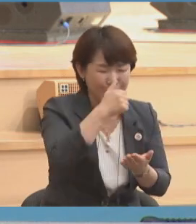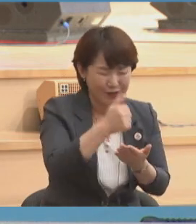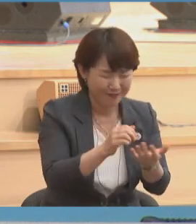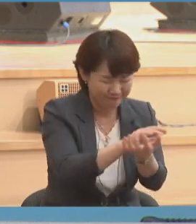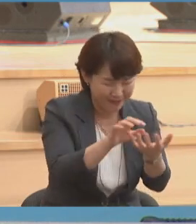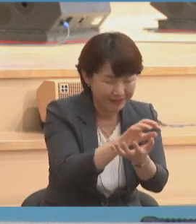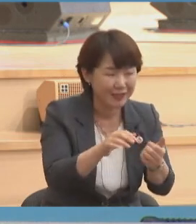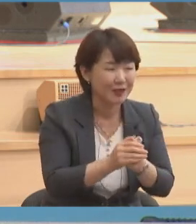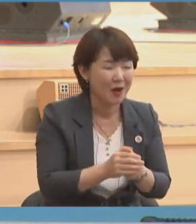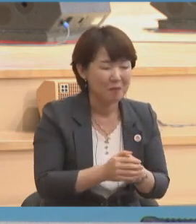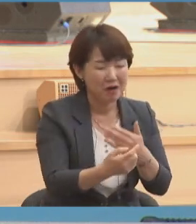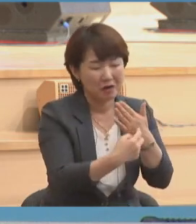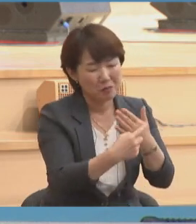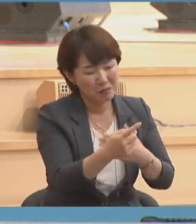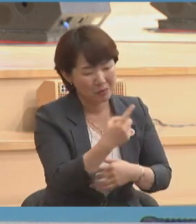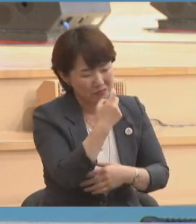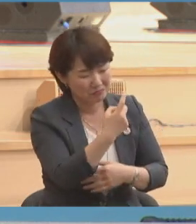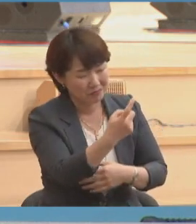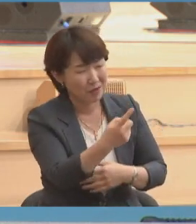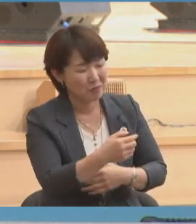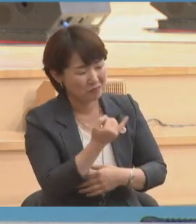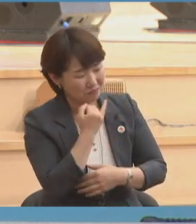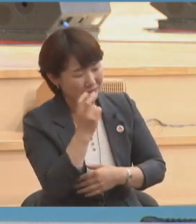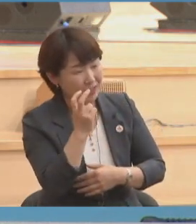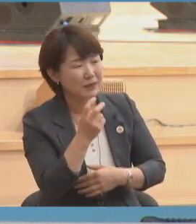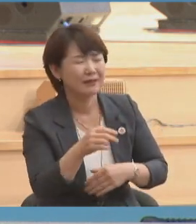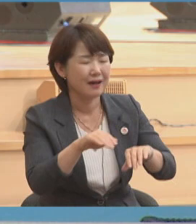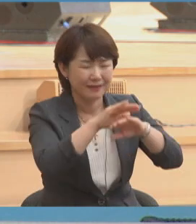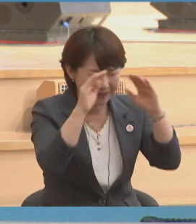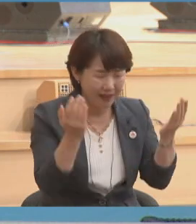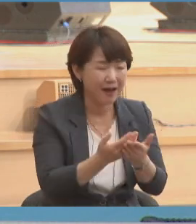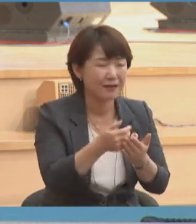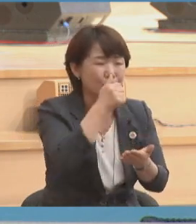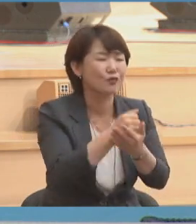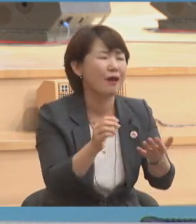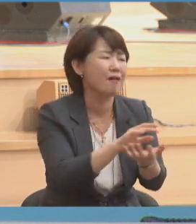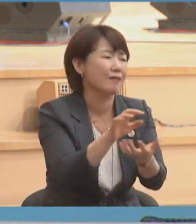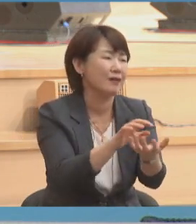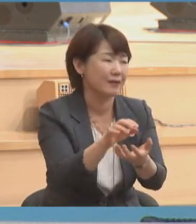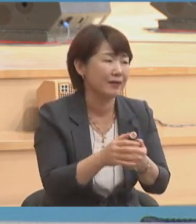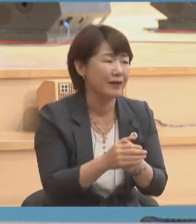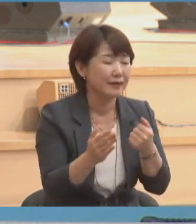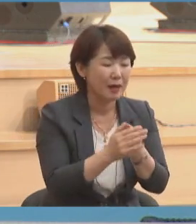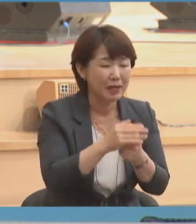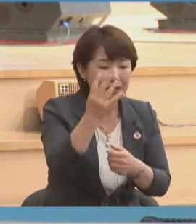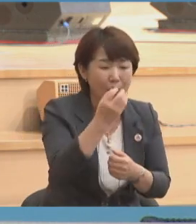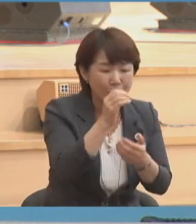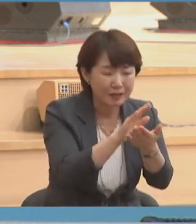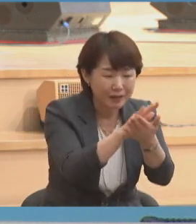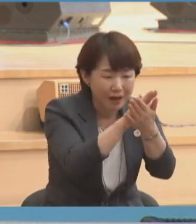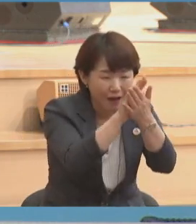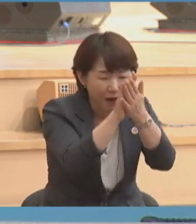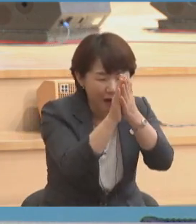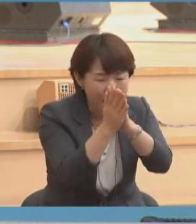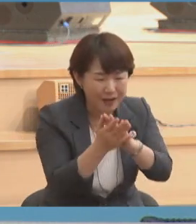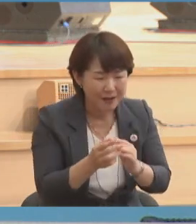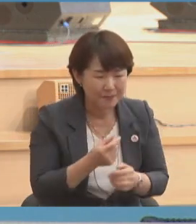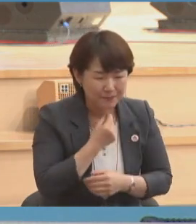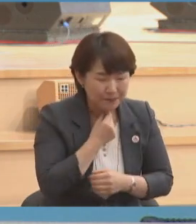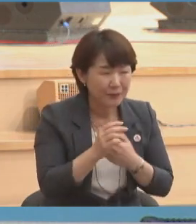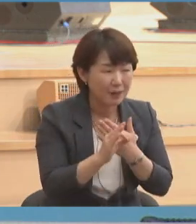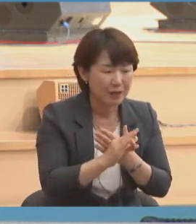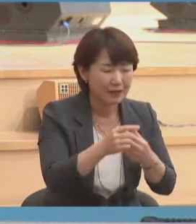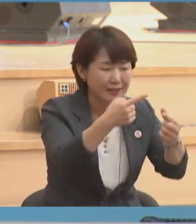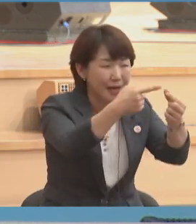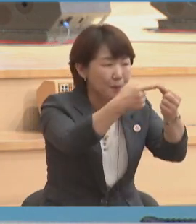좀 괜찮은 것 같지만 아니에요. 싹 다 그래요. 그러므로 우리가 중생 이후에 성화의 삶을 사는 자라면 제일